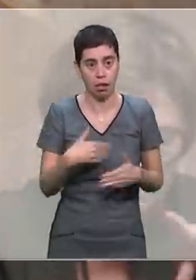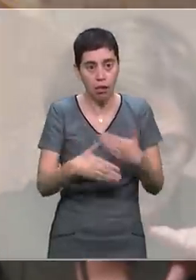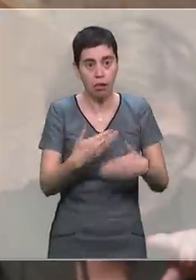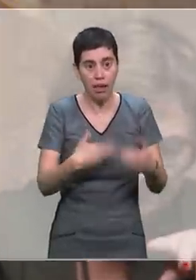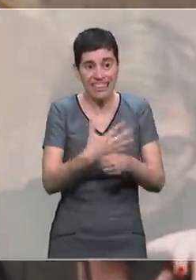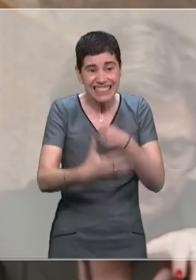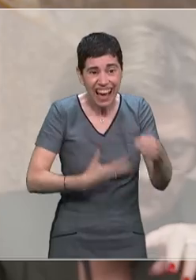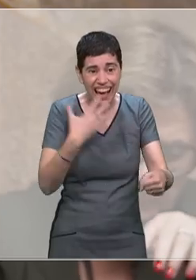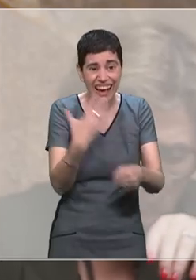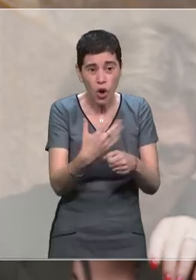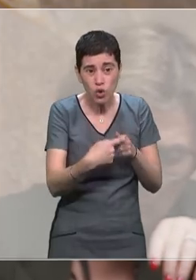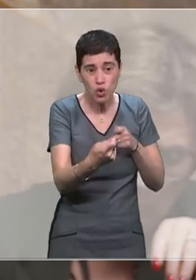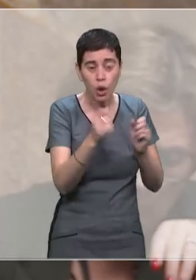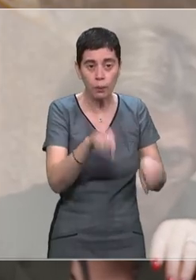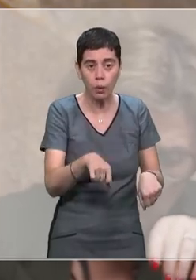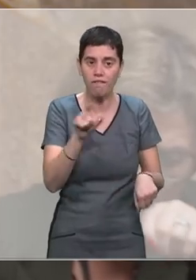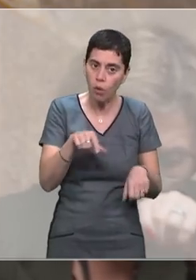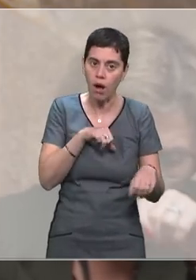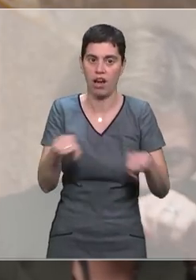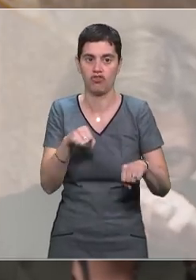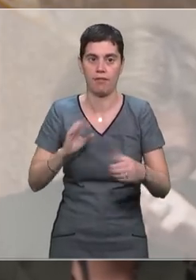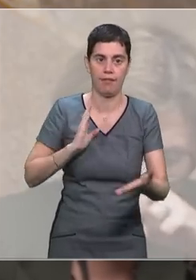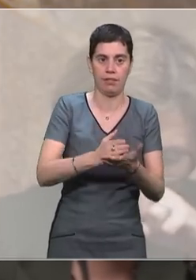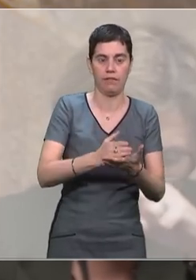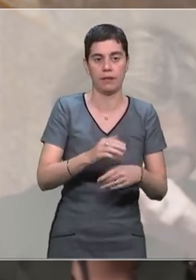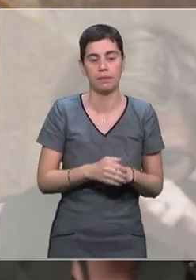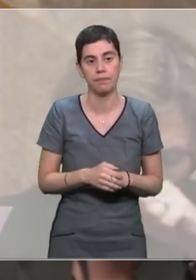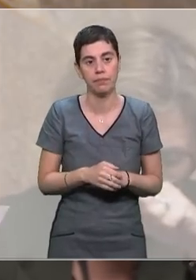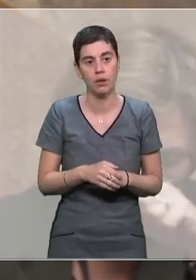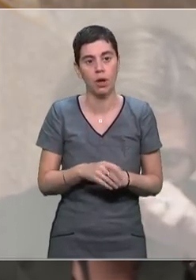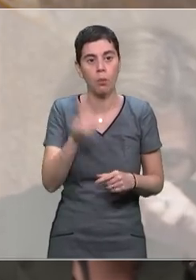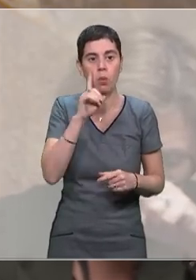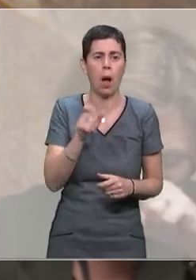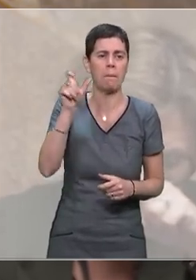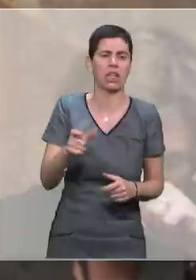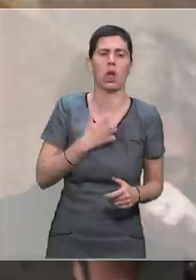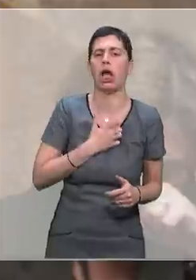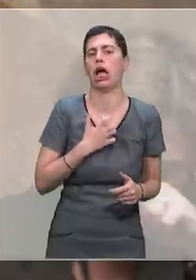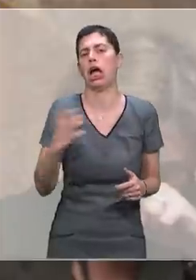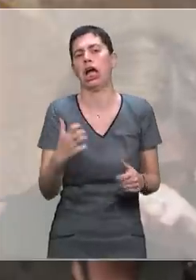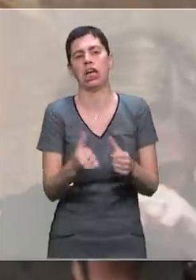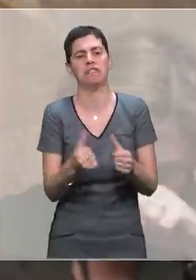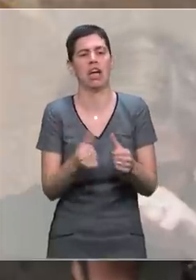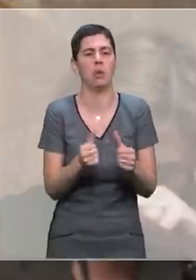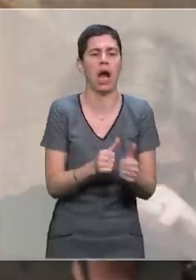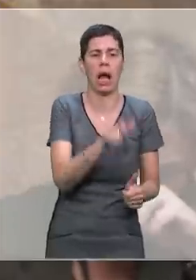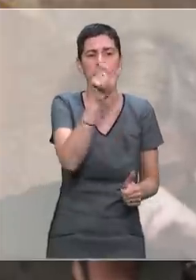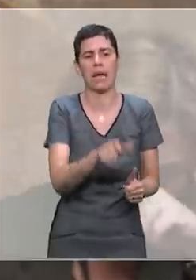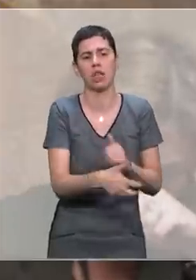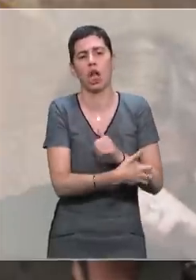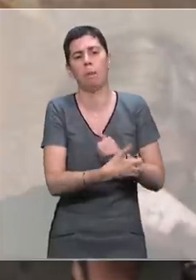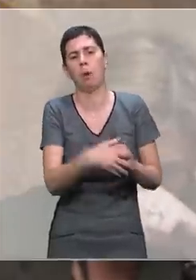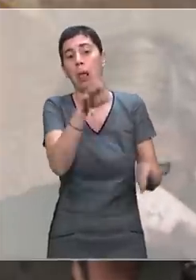5 ans. Il faut donc agir, à nouveau, non pas pour permettre à de riches Thénardier de martyriser des malheureux Jean Valjean, comme on voudrait nous le faire